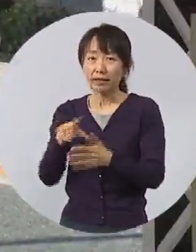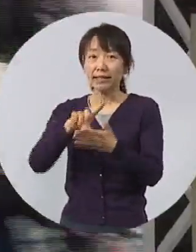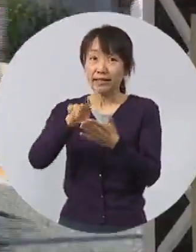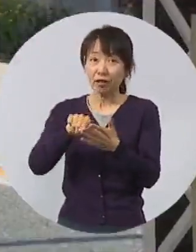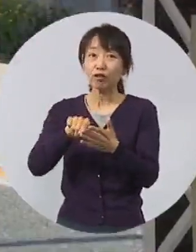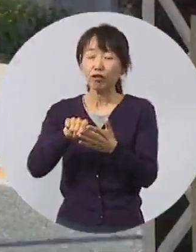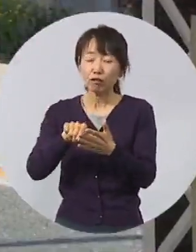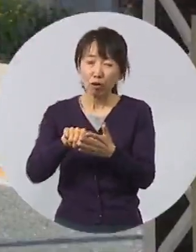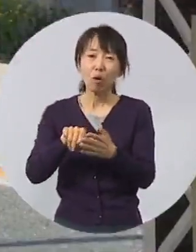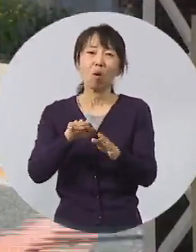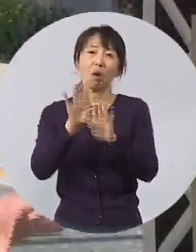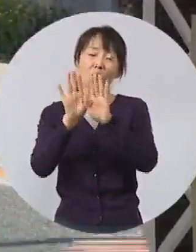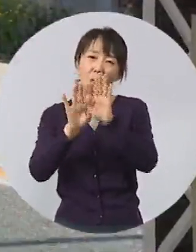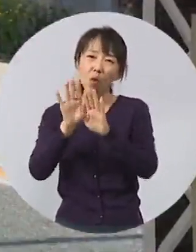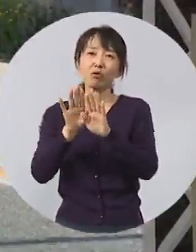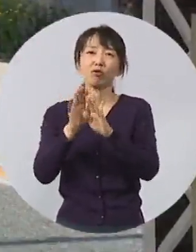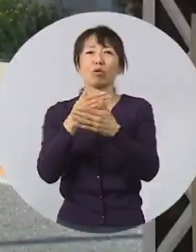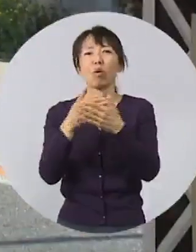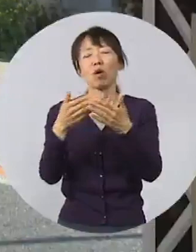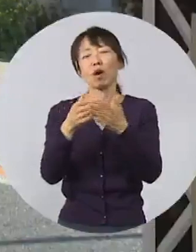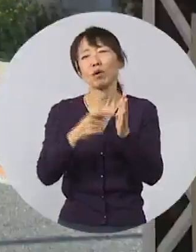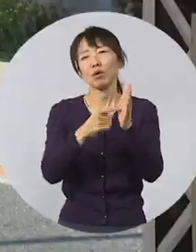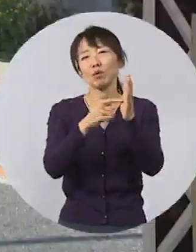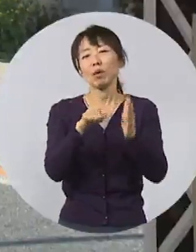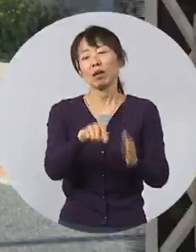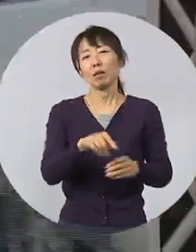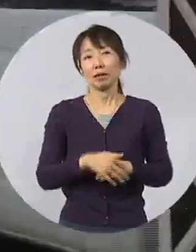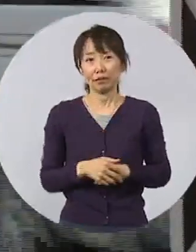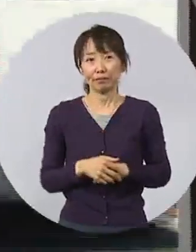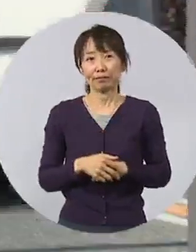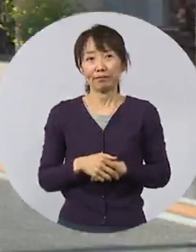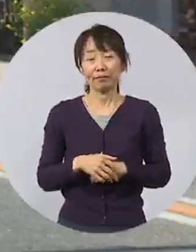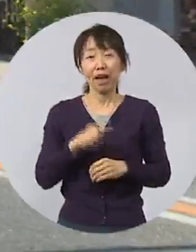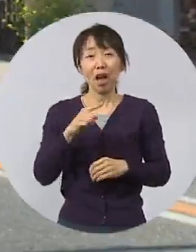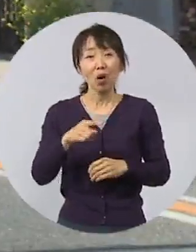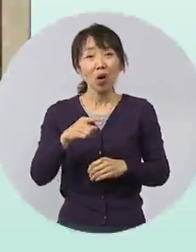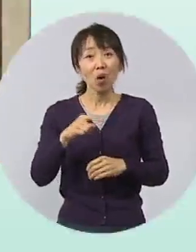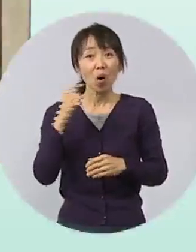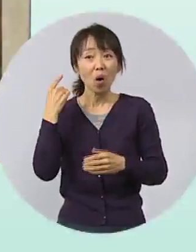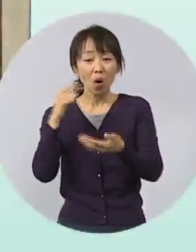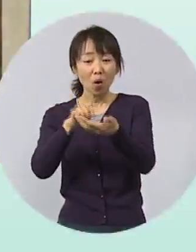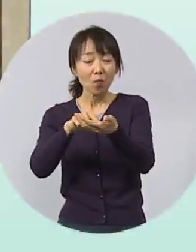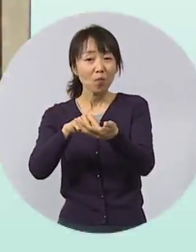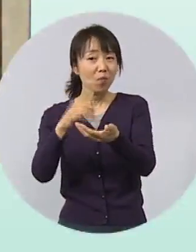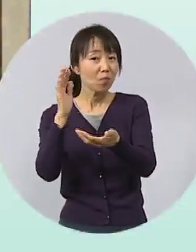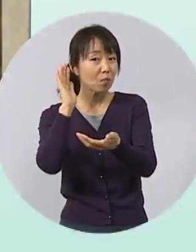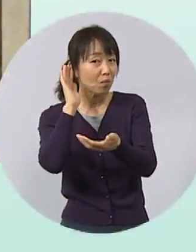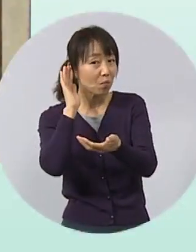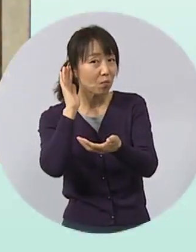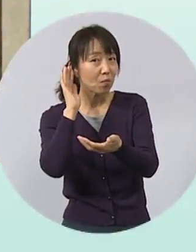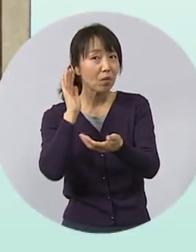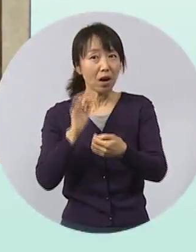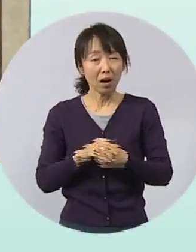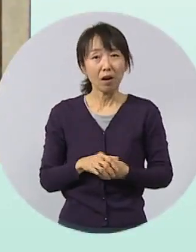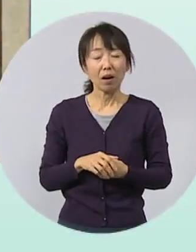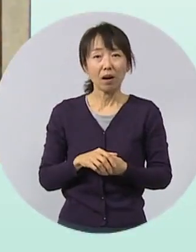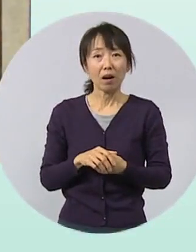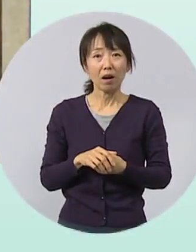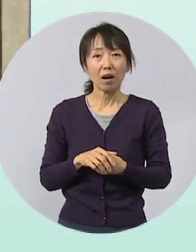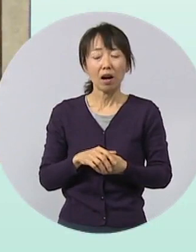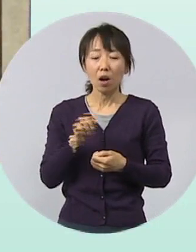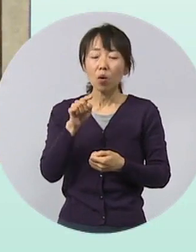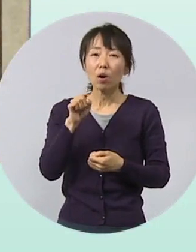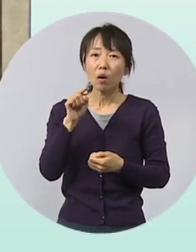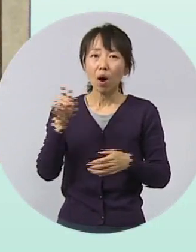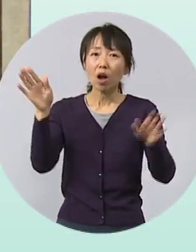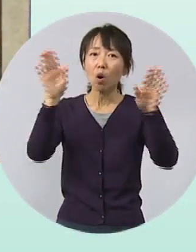世絵ということです。 こちらの解説も聞いてみましょう。 この浮世絵は夜の藤沢